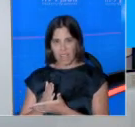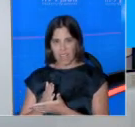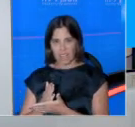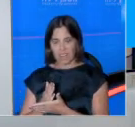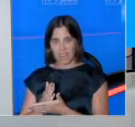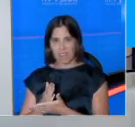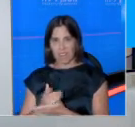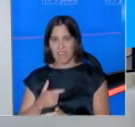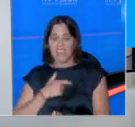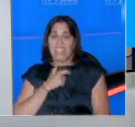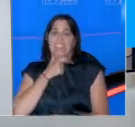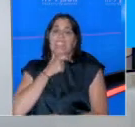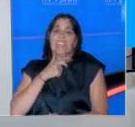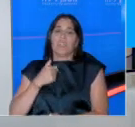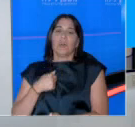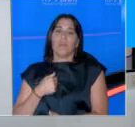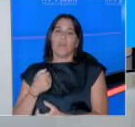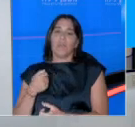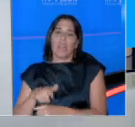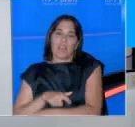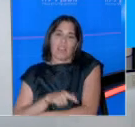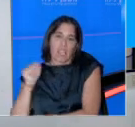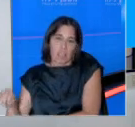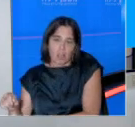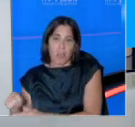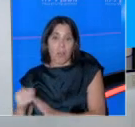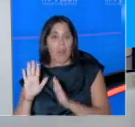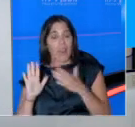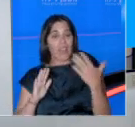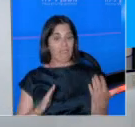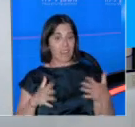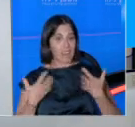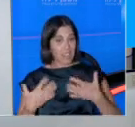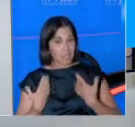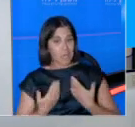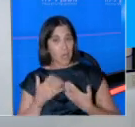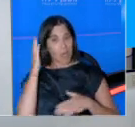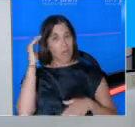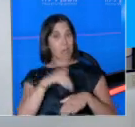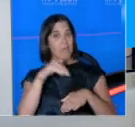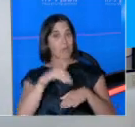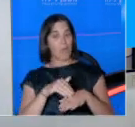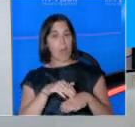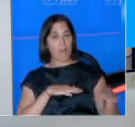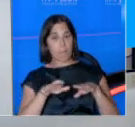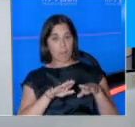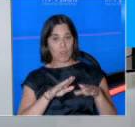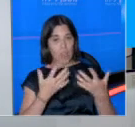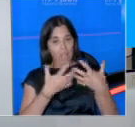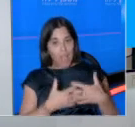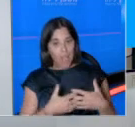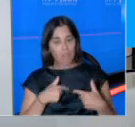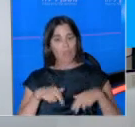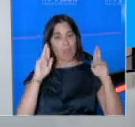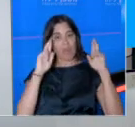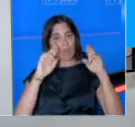שכבר גרוני חנוק מלעסוק בו בשנים האחרונות, ובין לשמוח בבשורה שממשלת האחדות, שאני מאוד מקווה